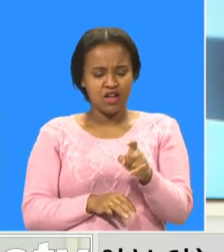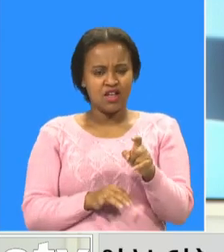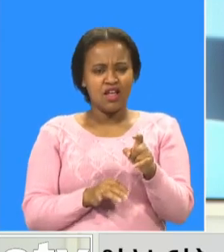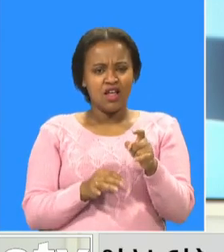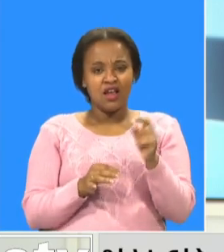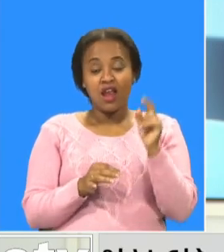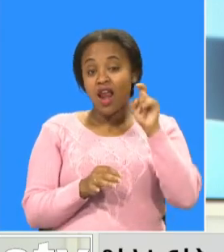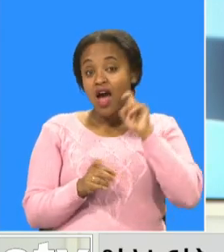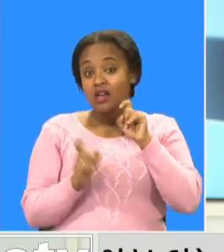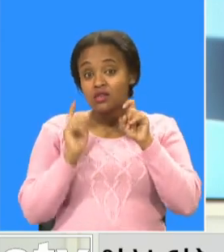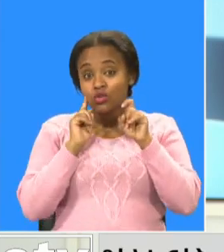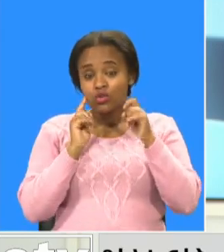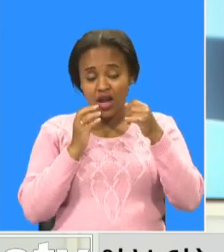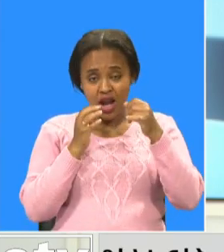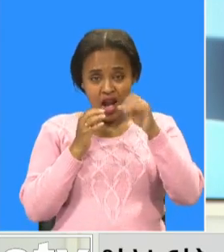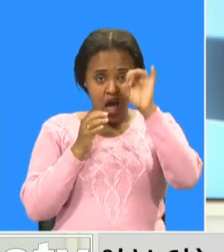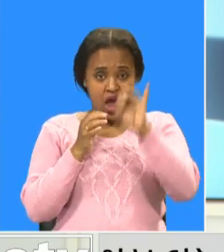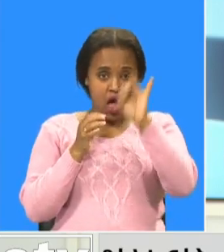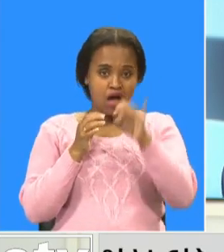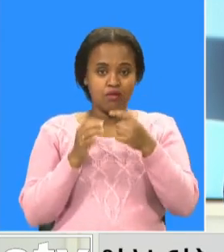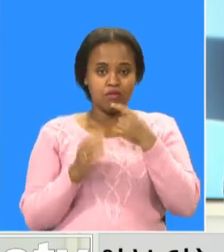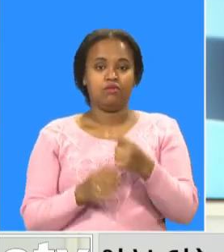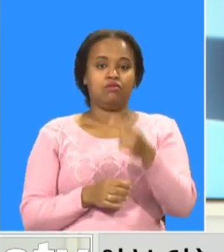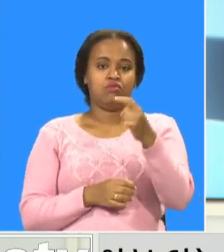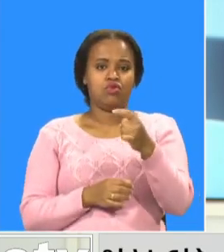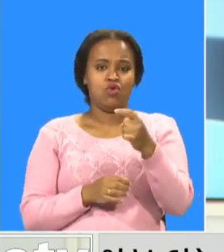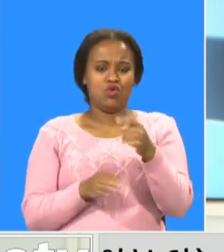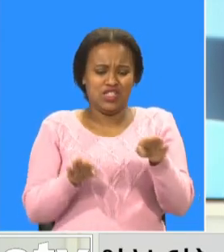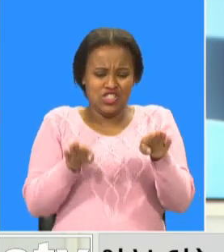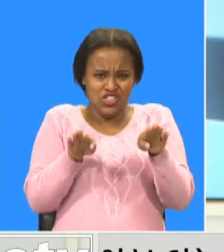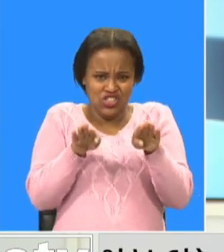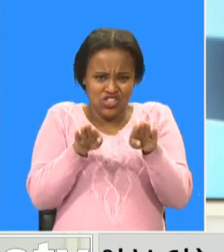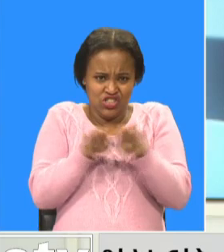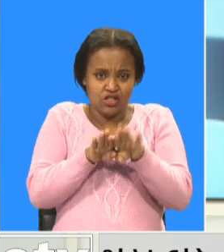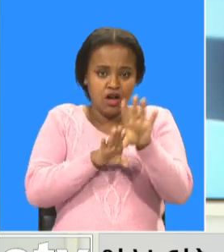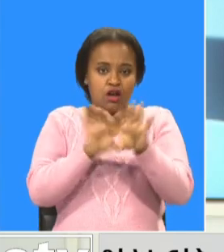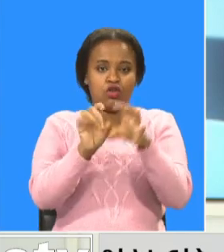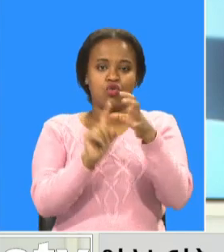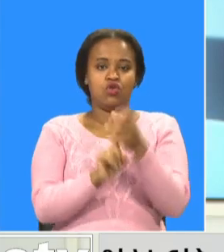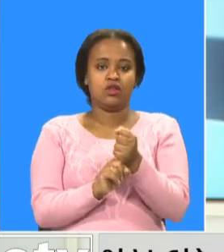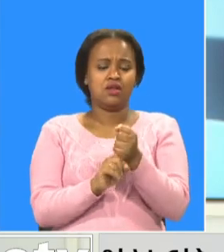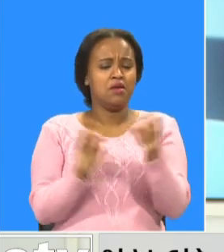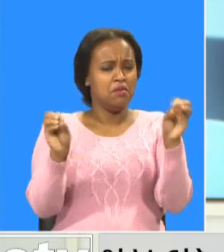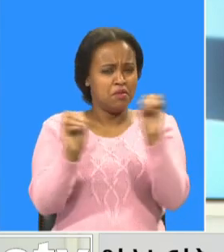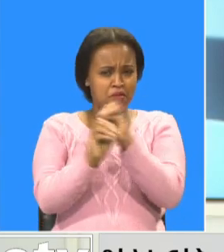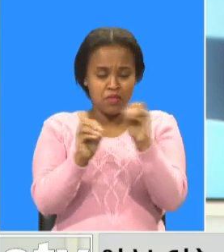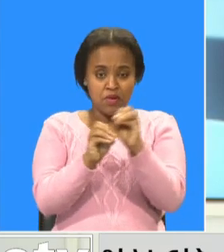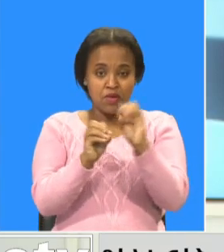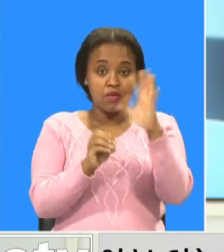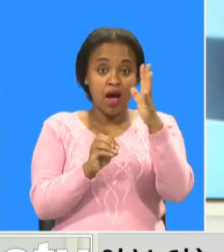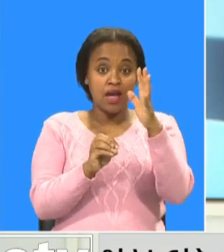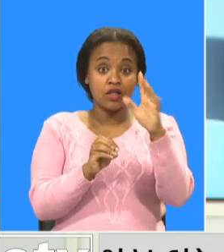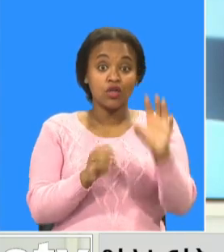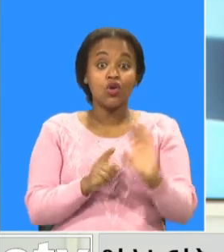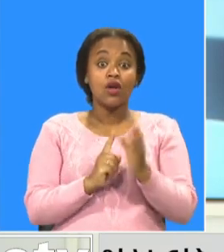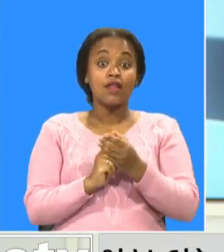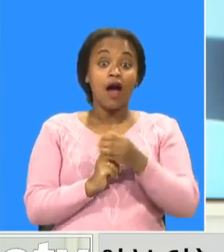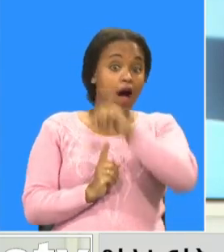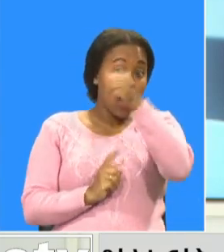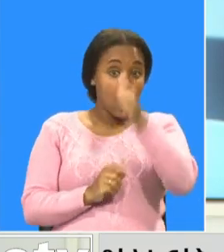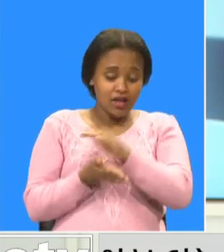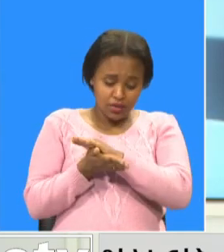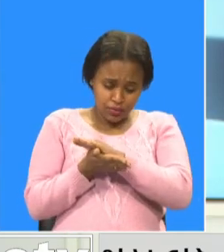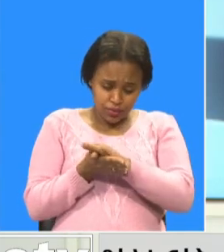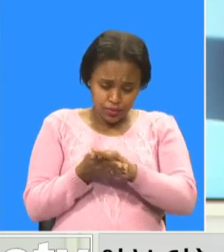ላልቶ ይሄ ያለውን ሲሊንግ ዝጋ ያለውን ሽግ አድርጎ እንዲይዝ በምንም አይነት አየር ተጣርቶ ነው መግባት ያለበት።